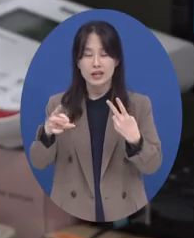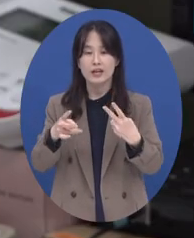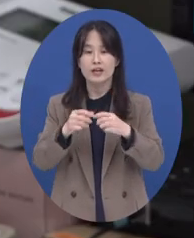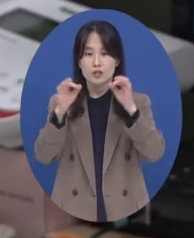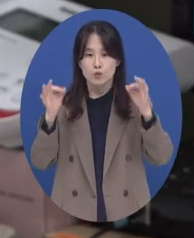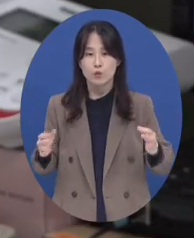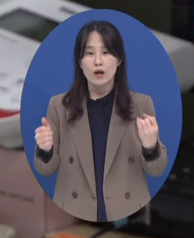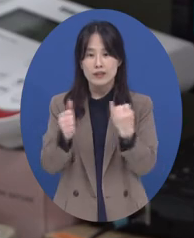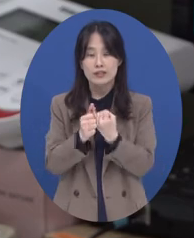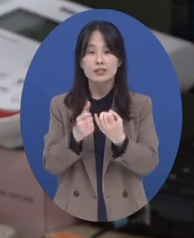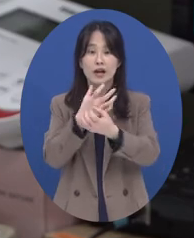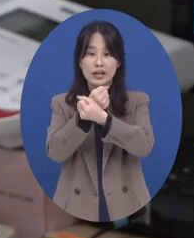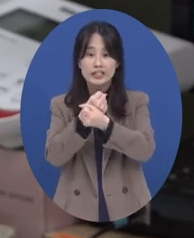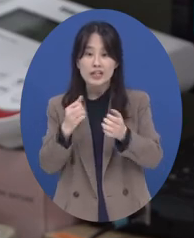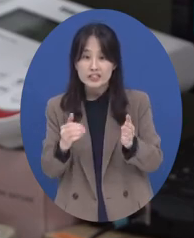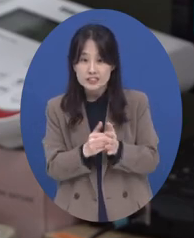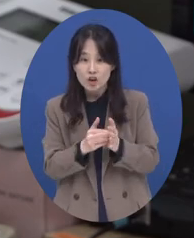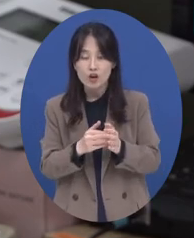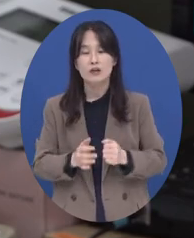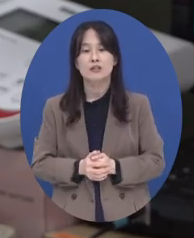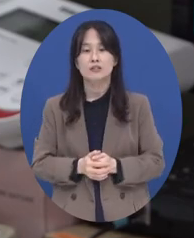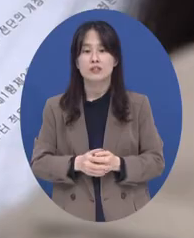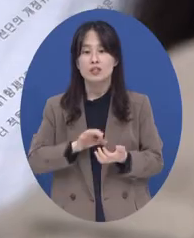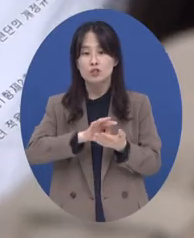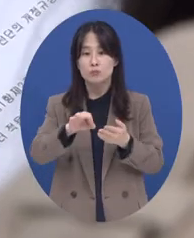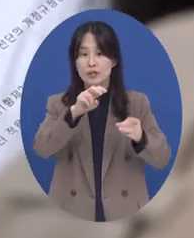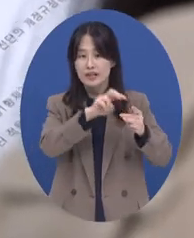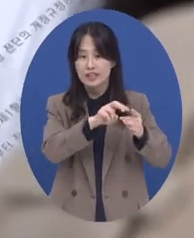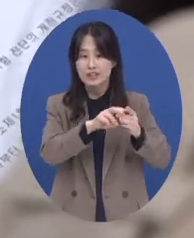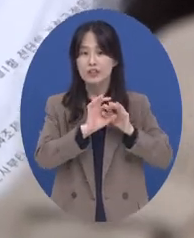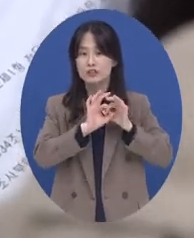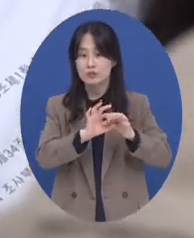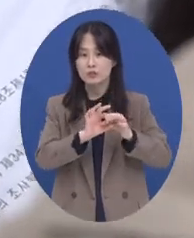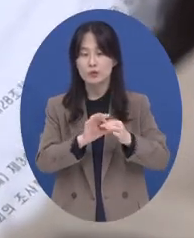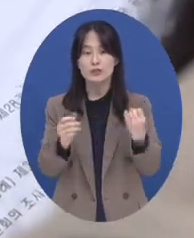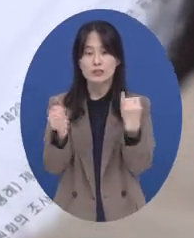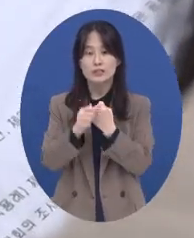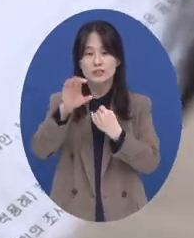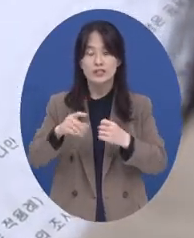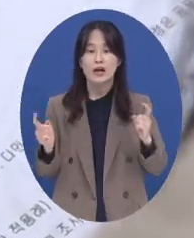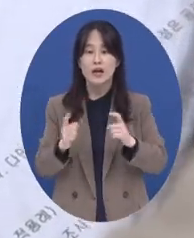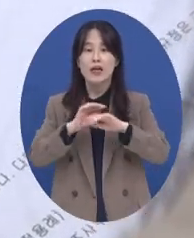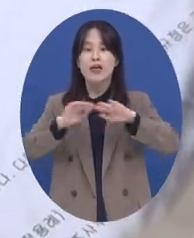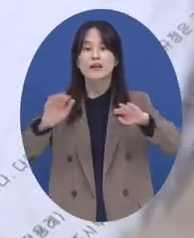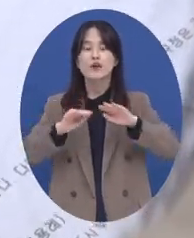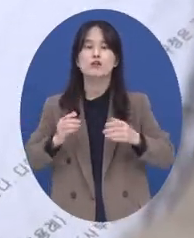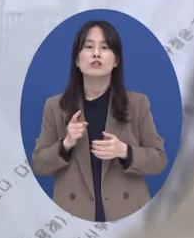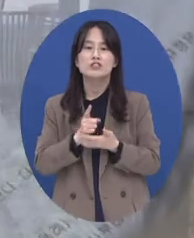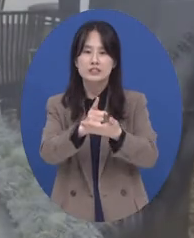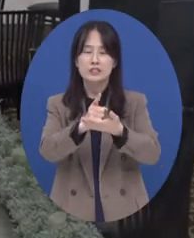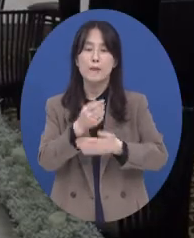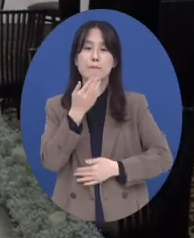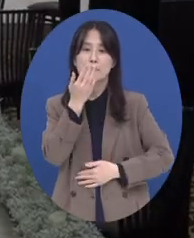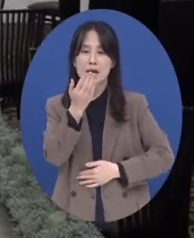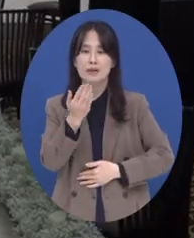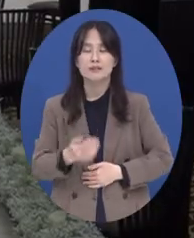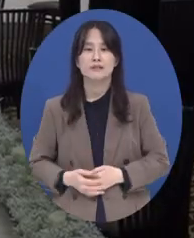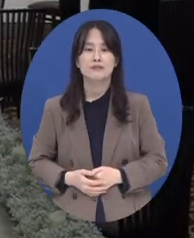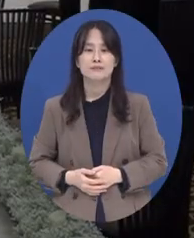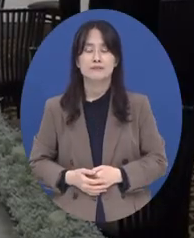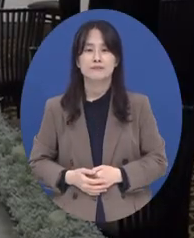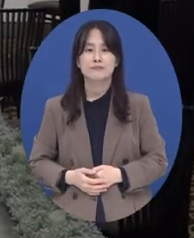계획을 책이란 봄 인이라면 경기도 소비자 정보 센터를 통해 예식장 분쟁 중재 신청을 할 수 있습니다 경제이슈